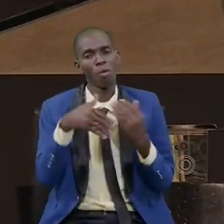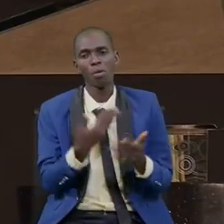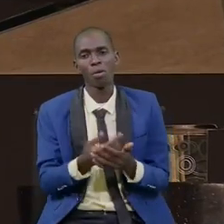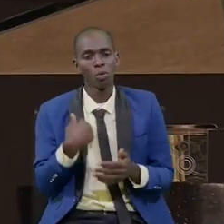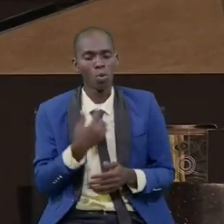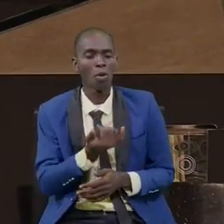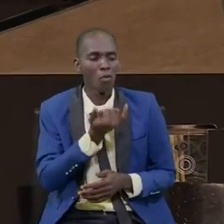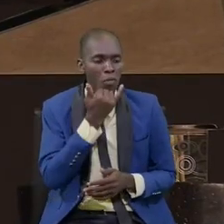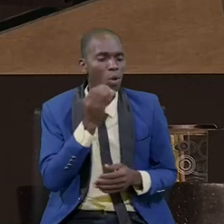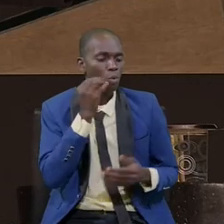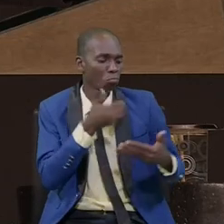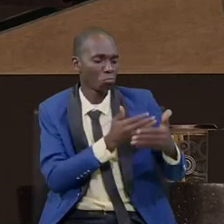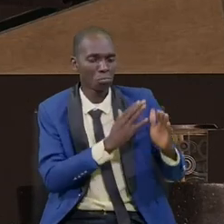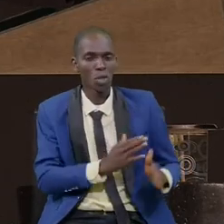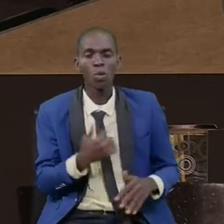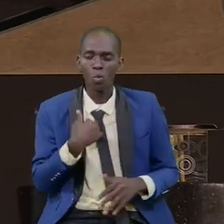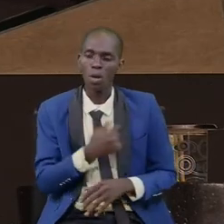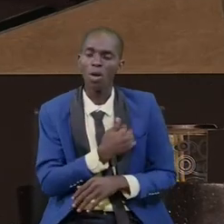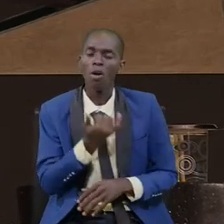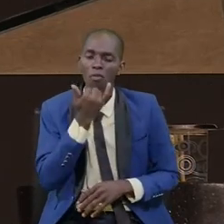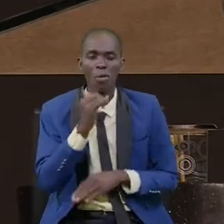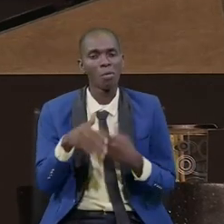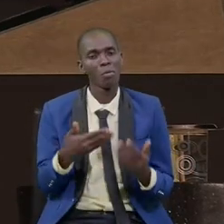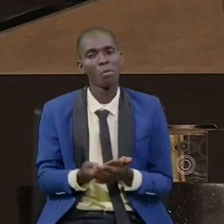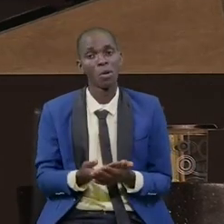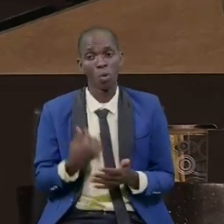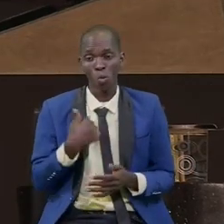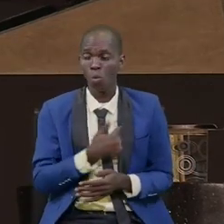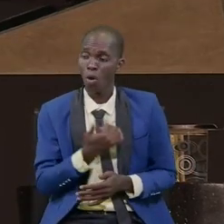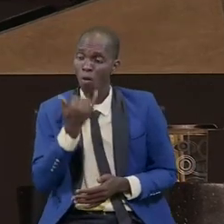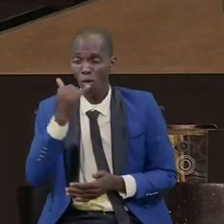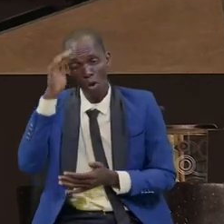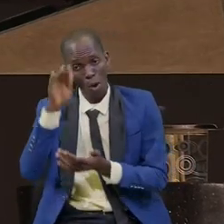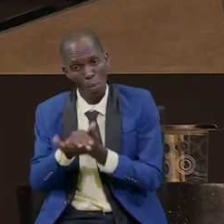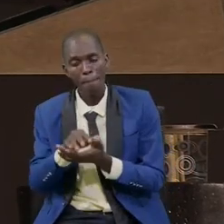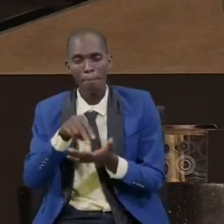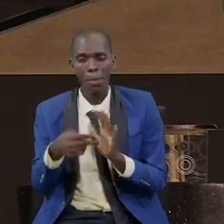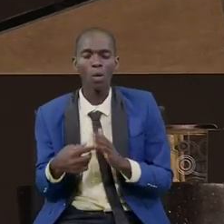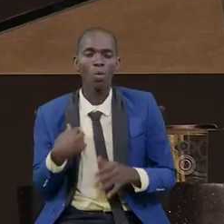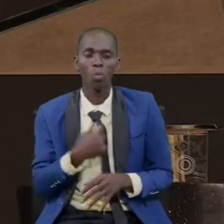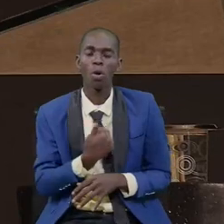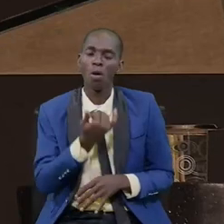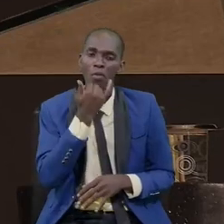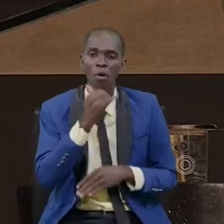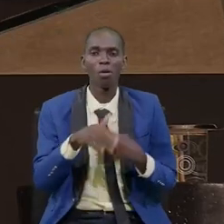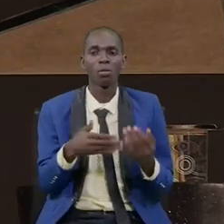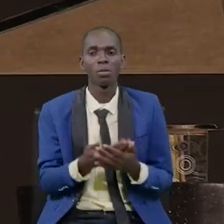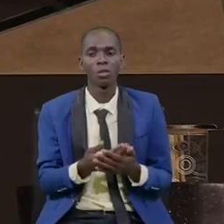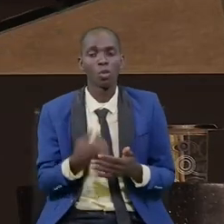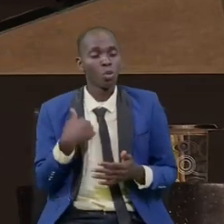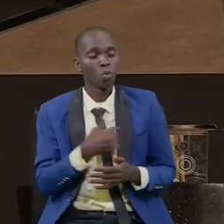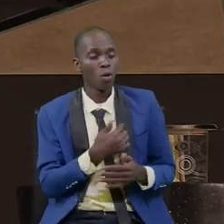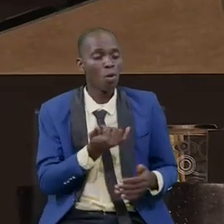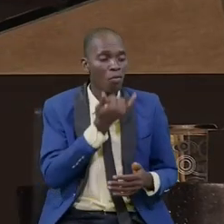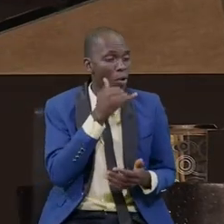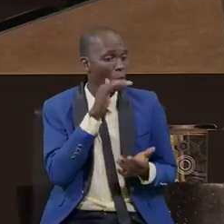blesse les gens, on blesse tout le monde, on blesse notre mari, on blesse notre femme. Nous blessons